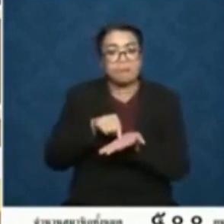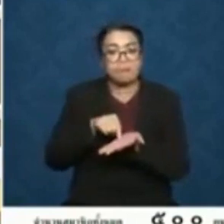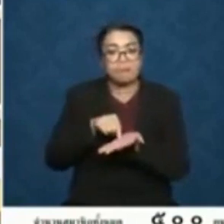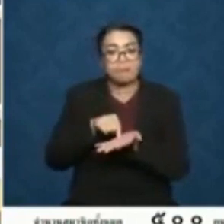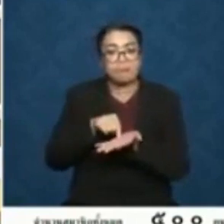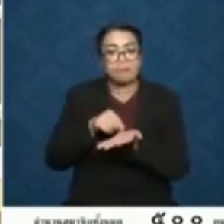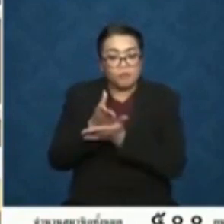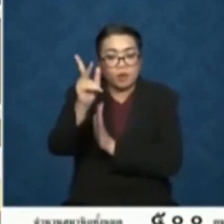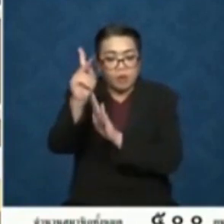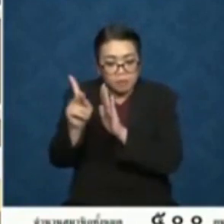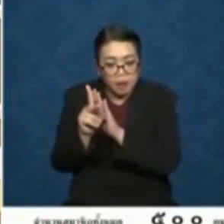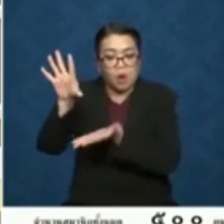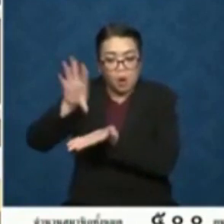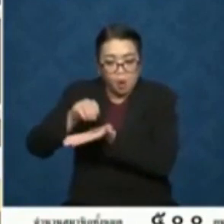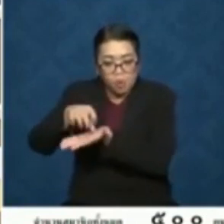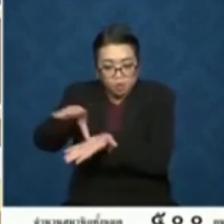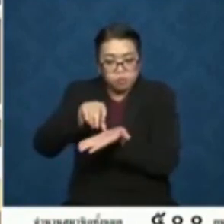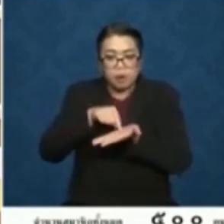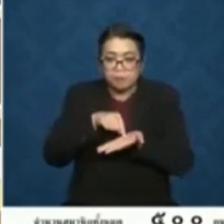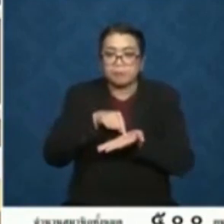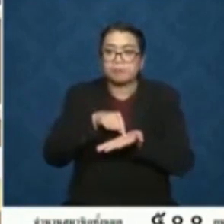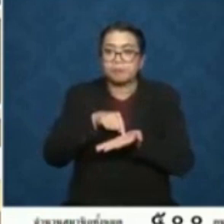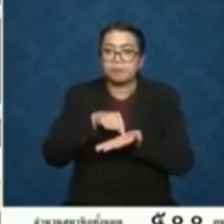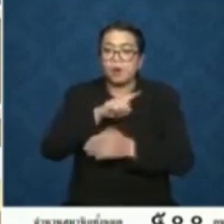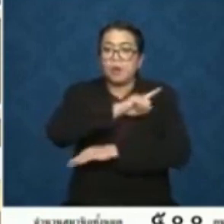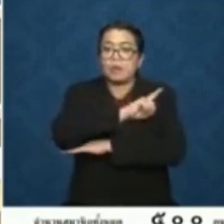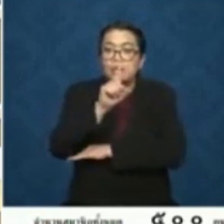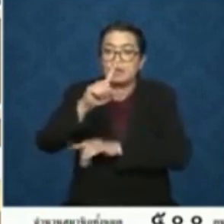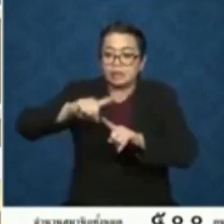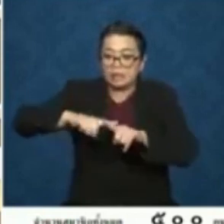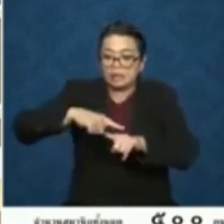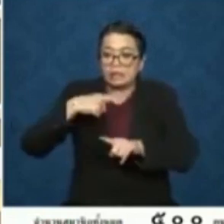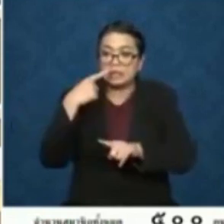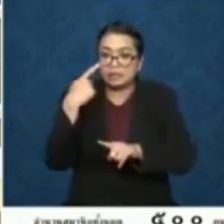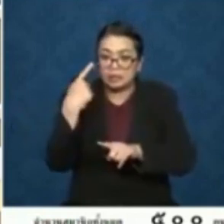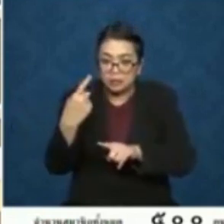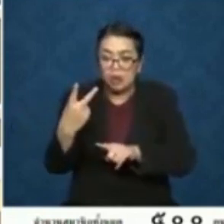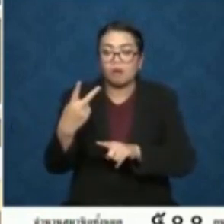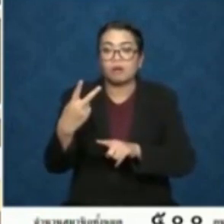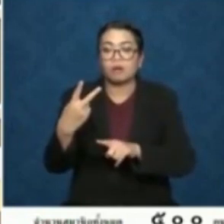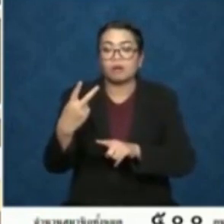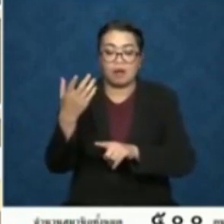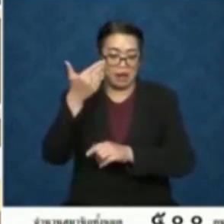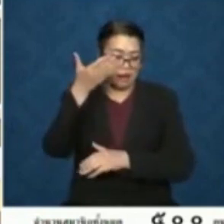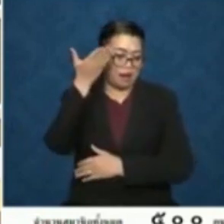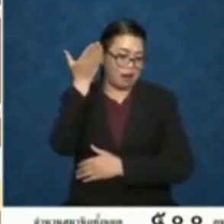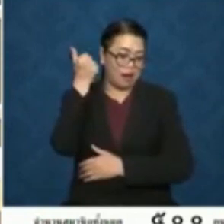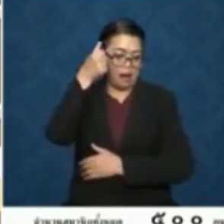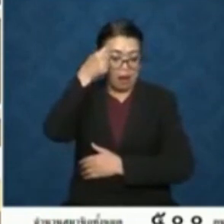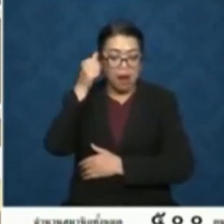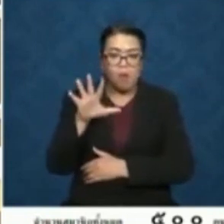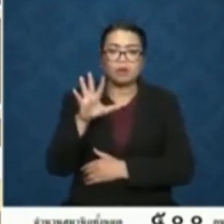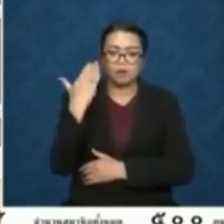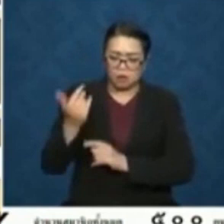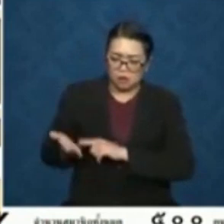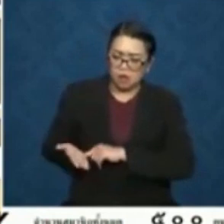ากฤษฎีกาเพิ่งได้รับข้อมูลเมื่อวันที่1กุมภาก็คือเมื่อ5